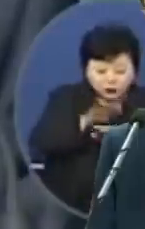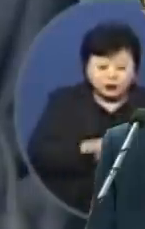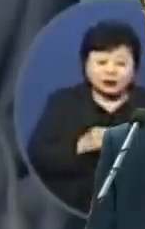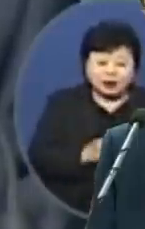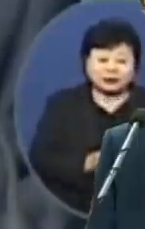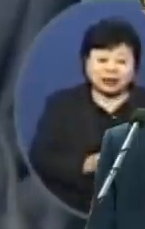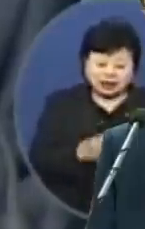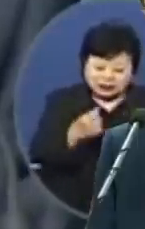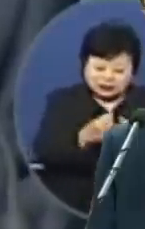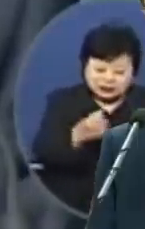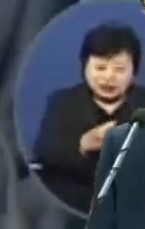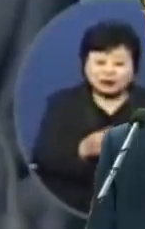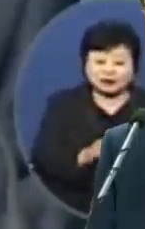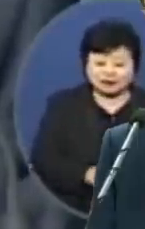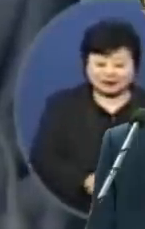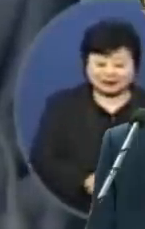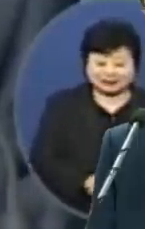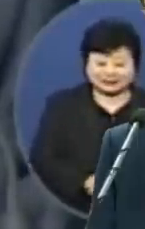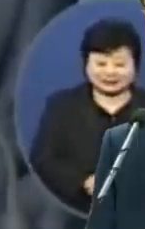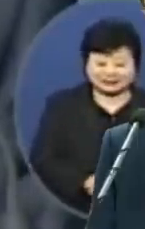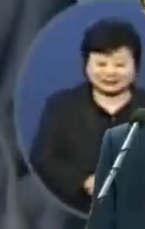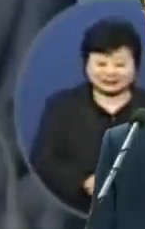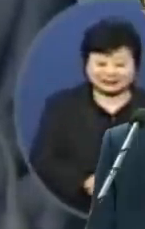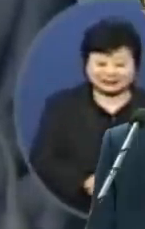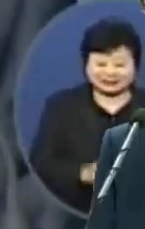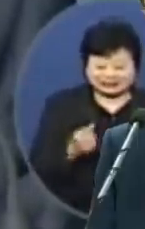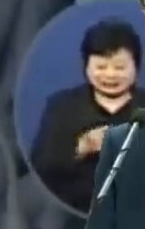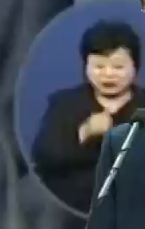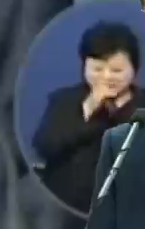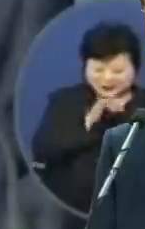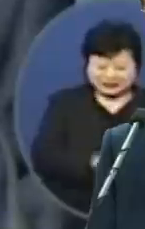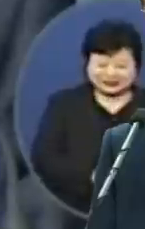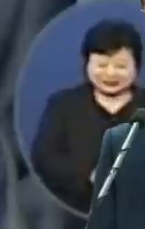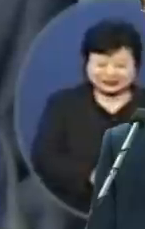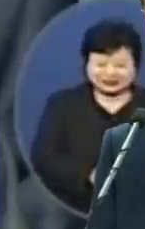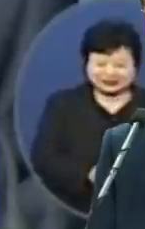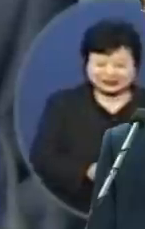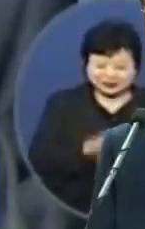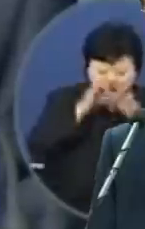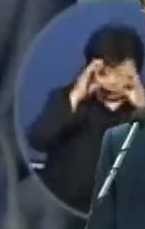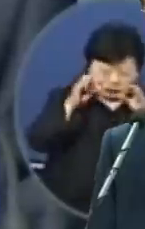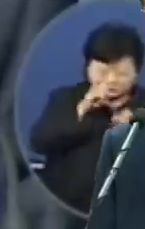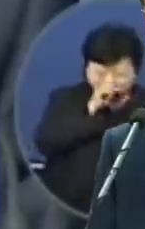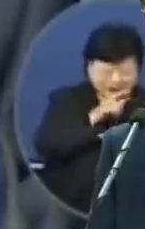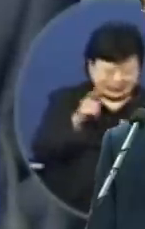서로 밀고 땡기는 싸움을 하게 되는데 별로 보기가 좋지 않습니다.